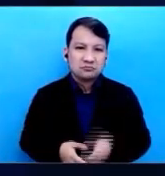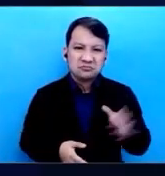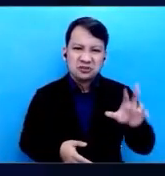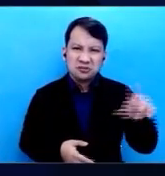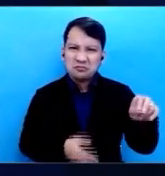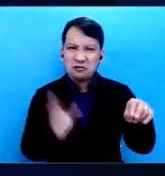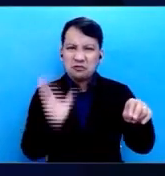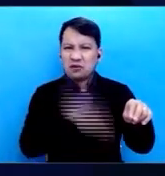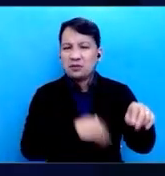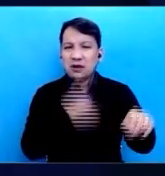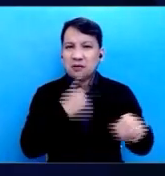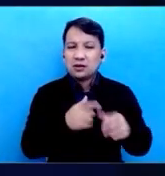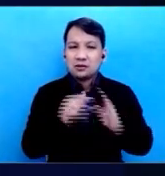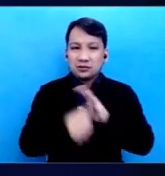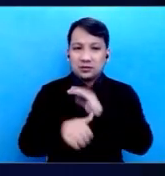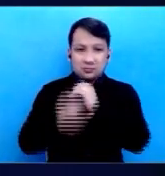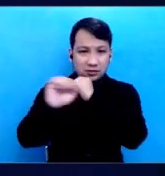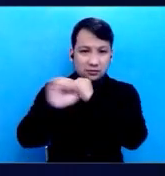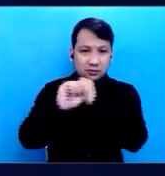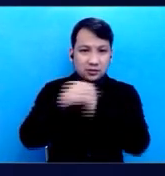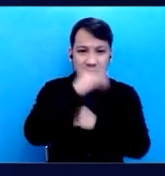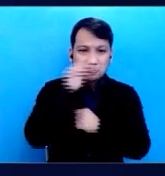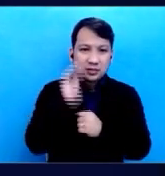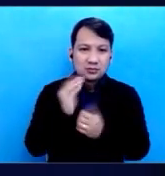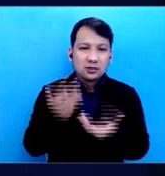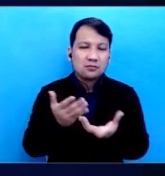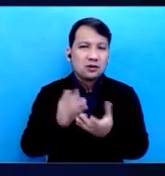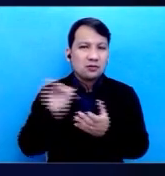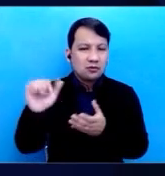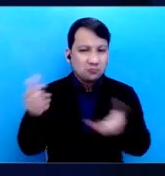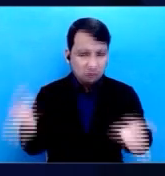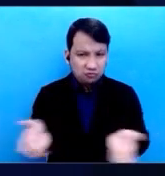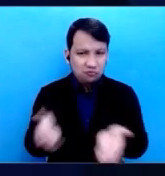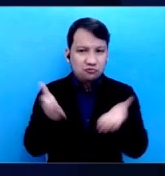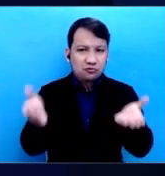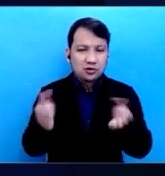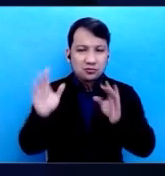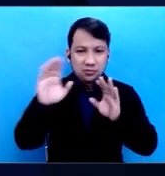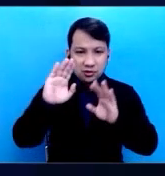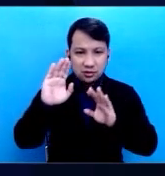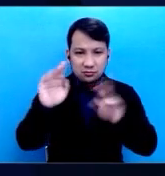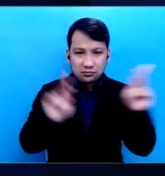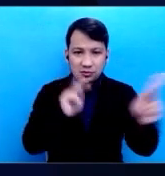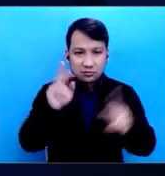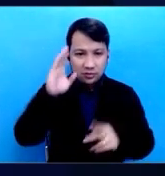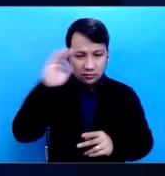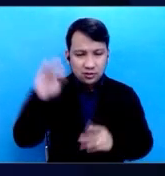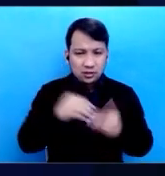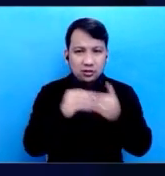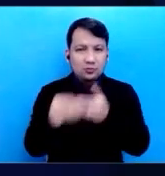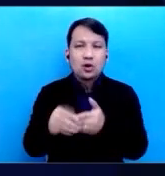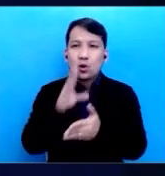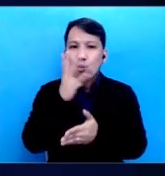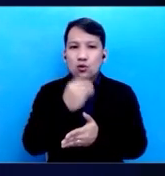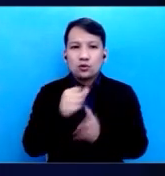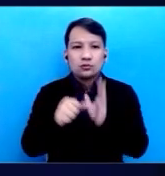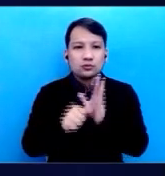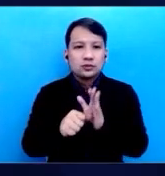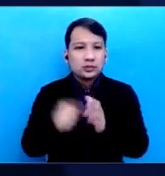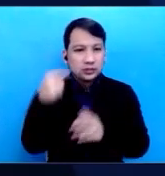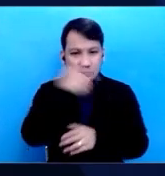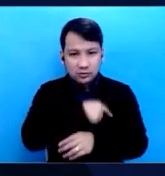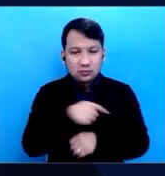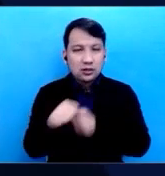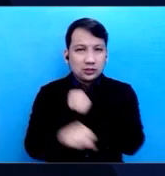ng COMELEC sa kampanya ni Senator Manny Pacquiao. Patuloy rin niyang kukumbinsin ang taong bayan na kailangan ng Pilipinas ang leader na hindi manluloko at